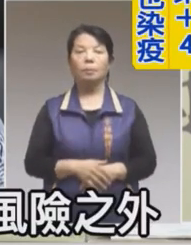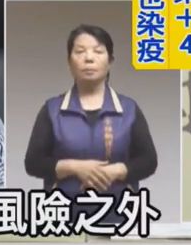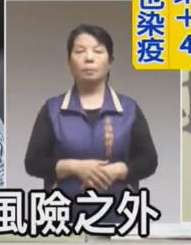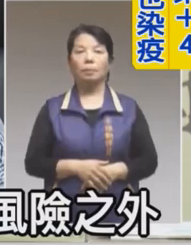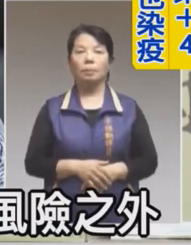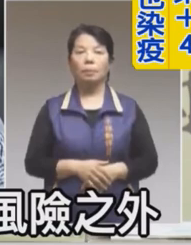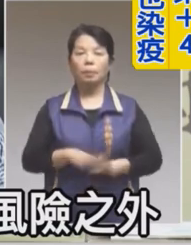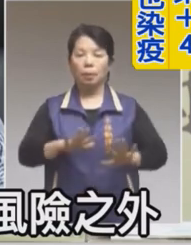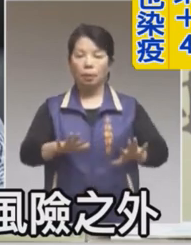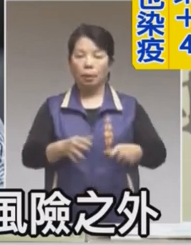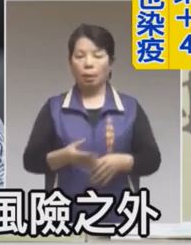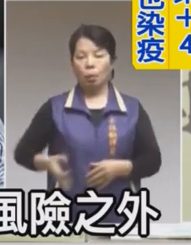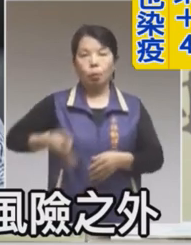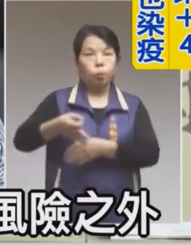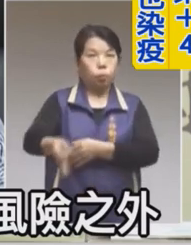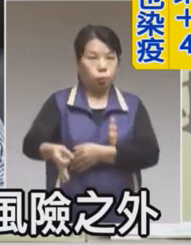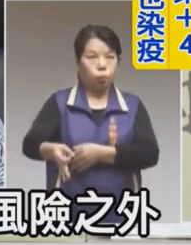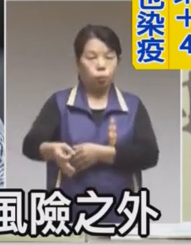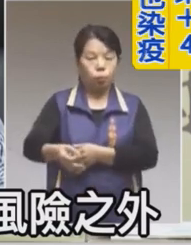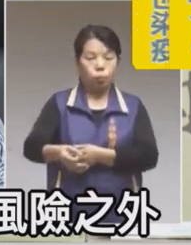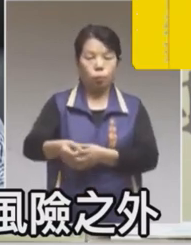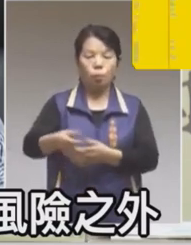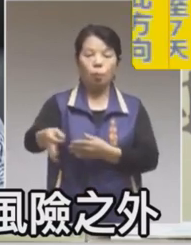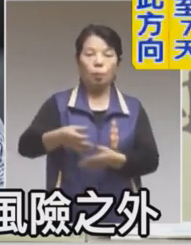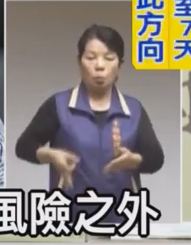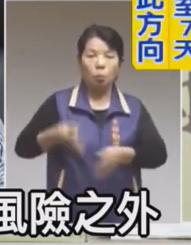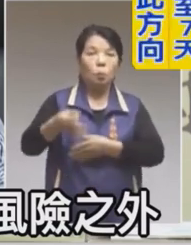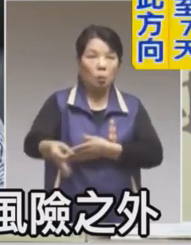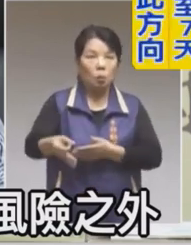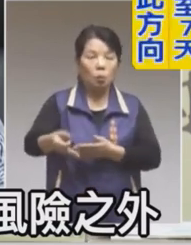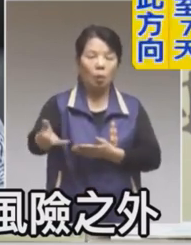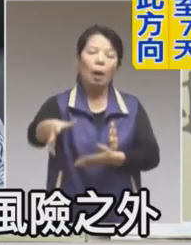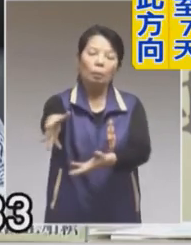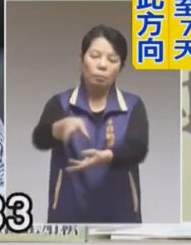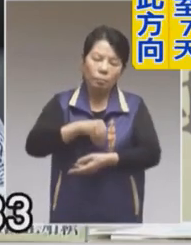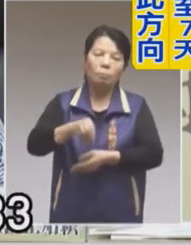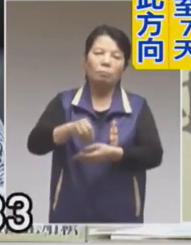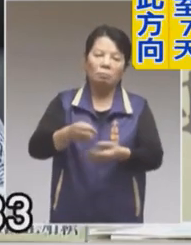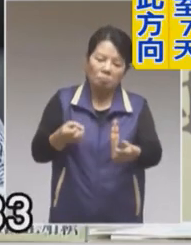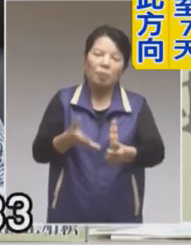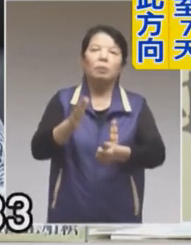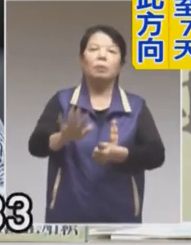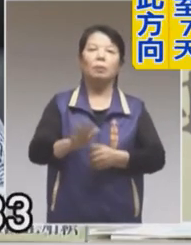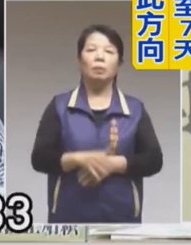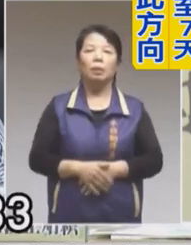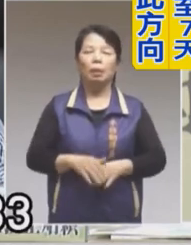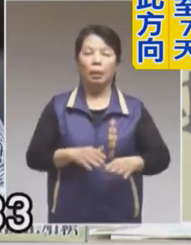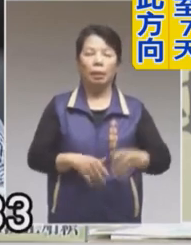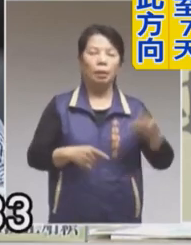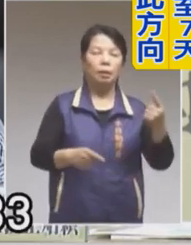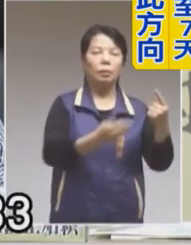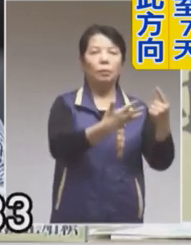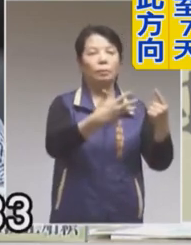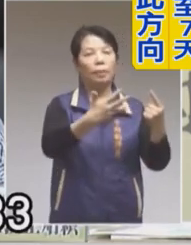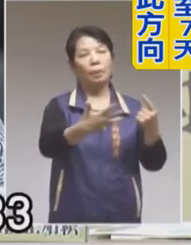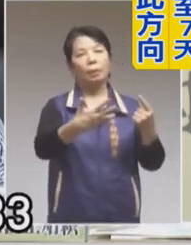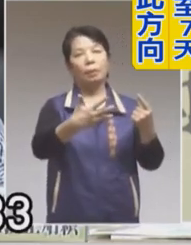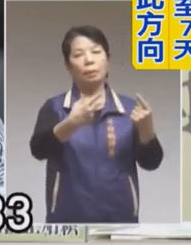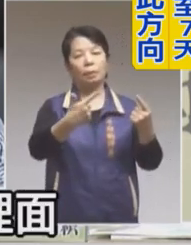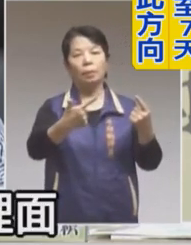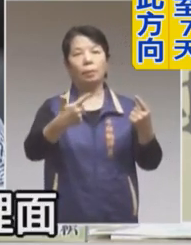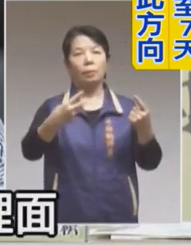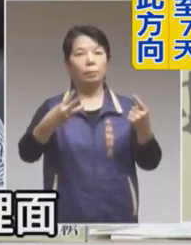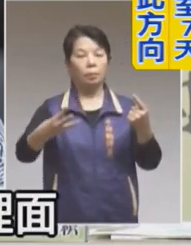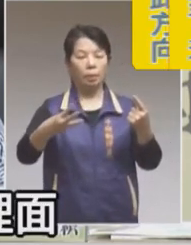了在现金交易上面的接触传染之接触风险之外，那19863以及